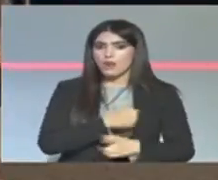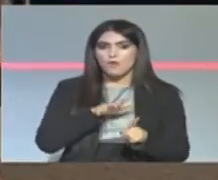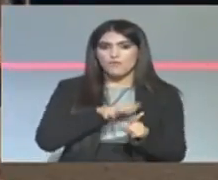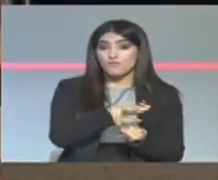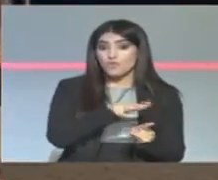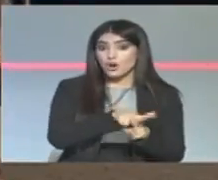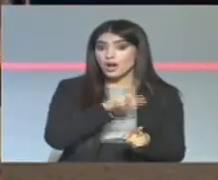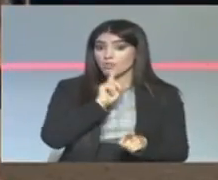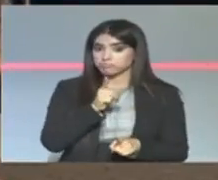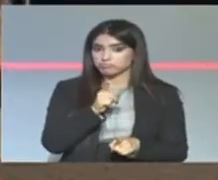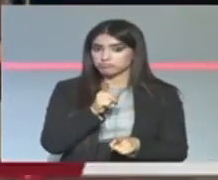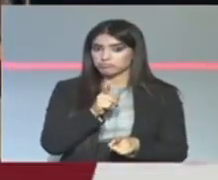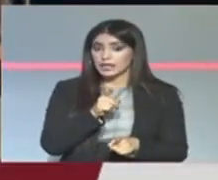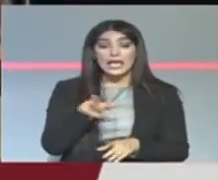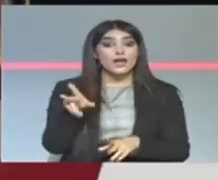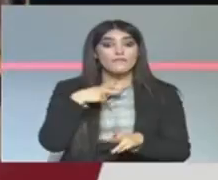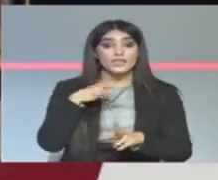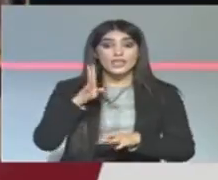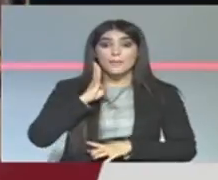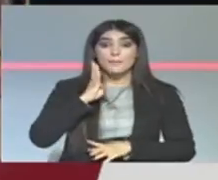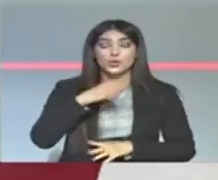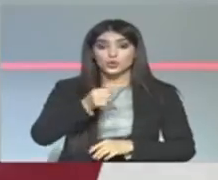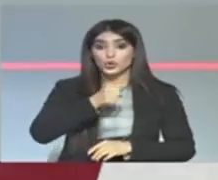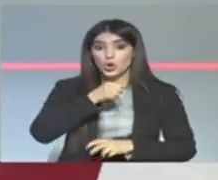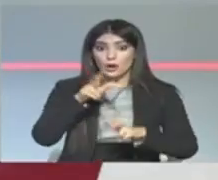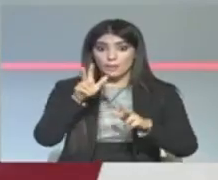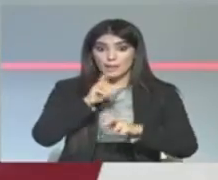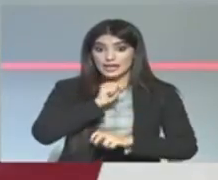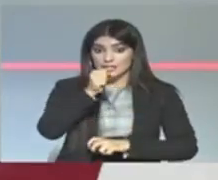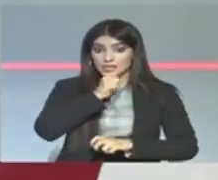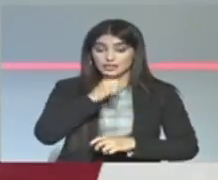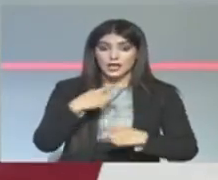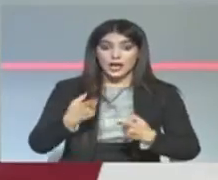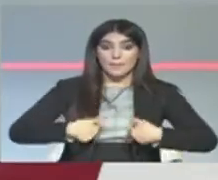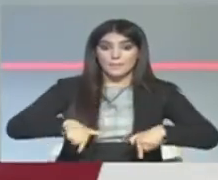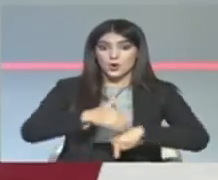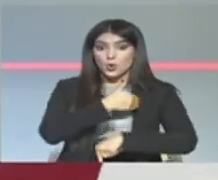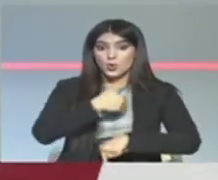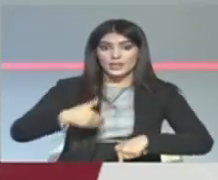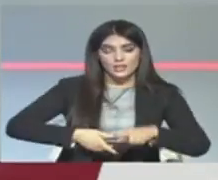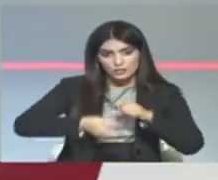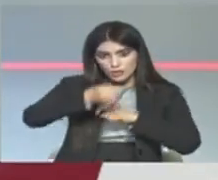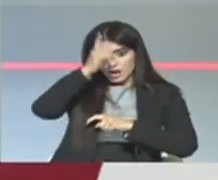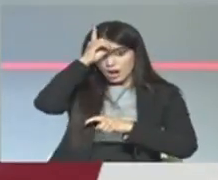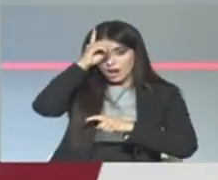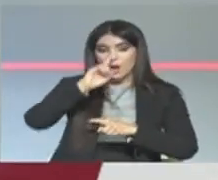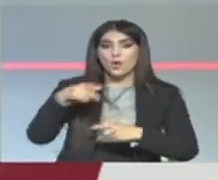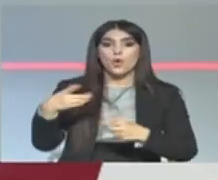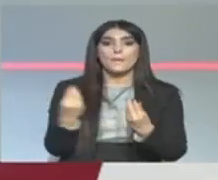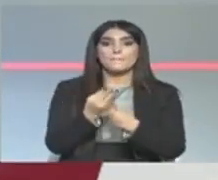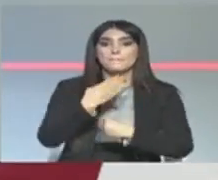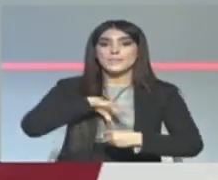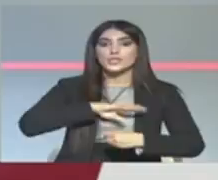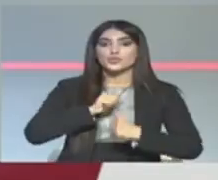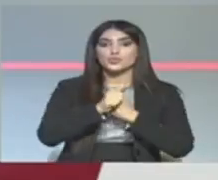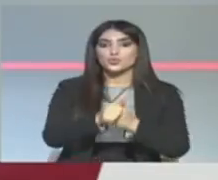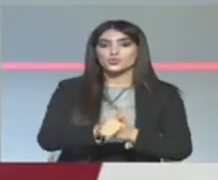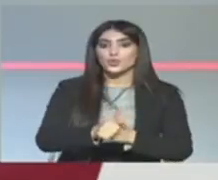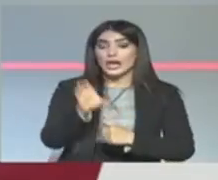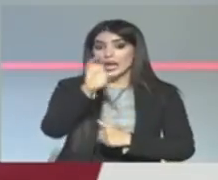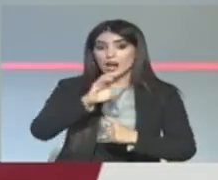جاء ذلك في مؤتمر صحفي عقده وزير الداخليه الالماني ومفاوضات والشؤون الداخليه عقب الاجتماع